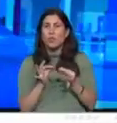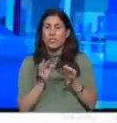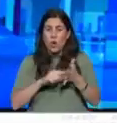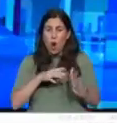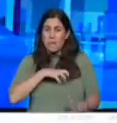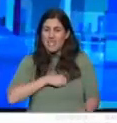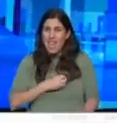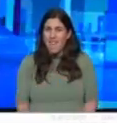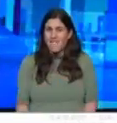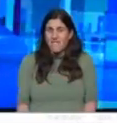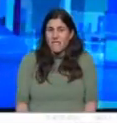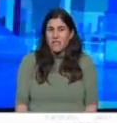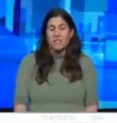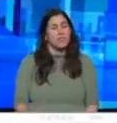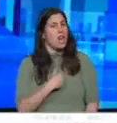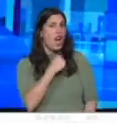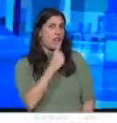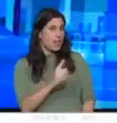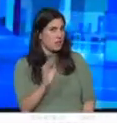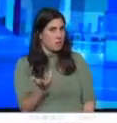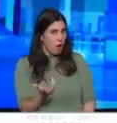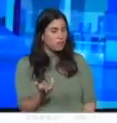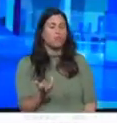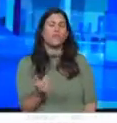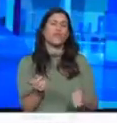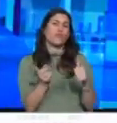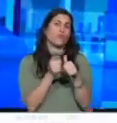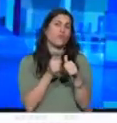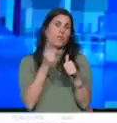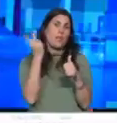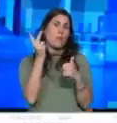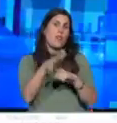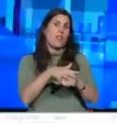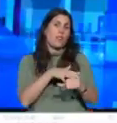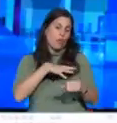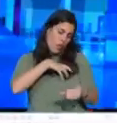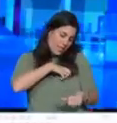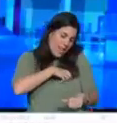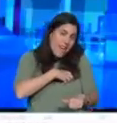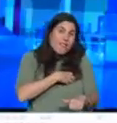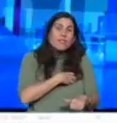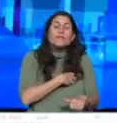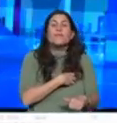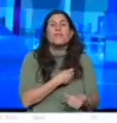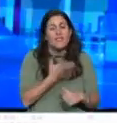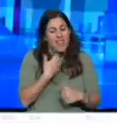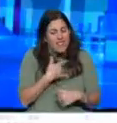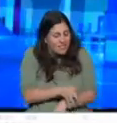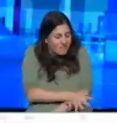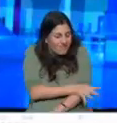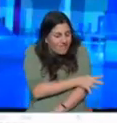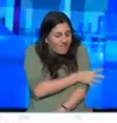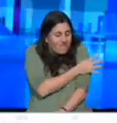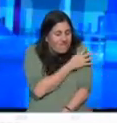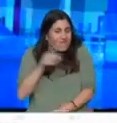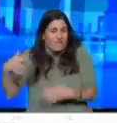לכאב. אני אגיד ככה, א', כמובן שתחושות הכאב, הייתה לי צמרמורת כשדיבר